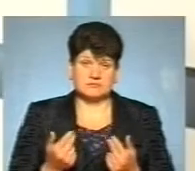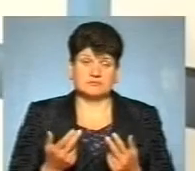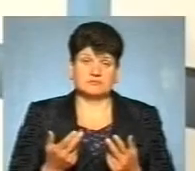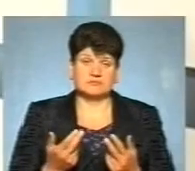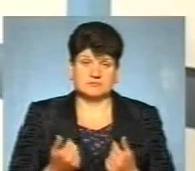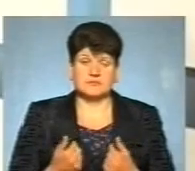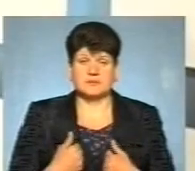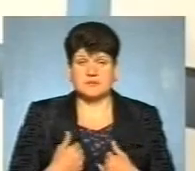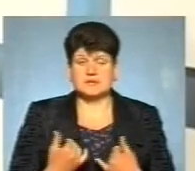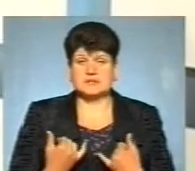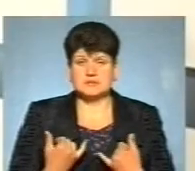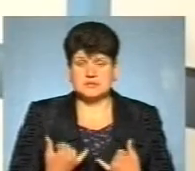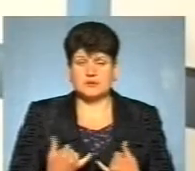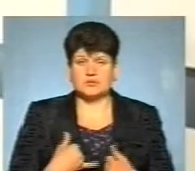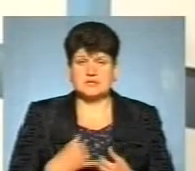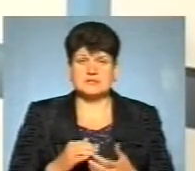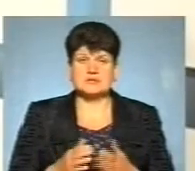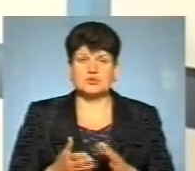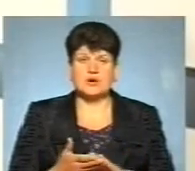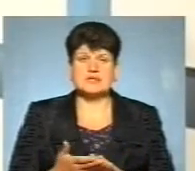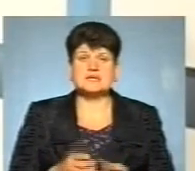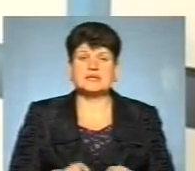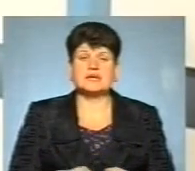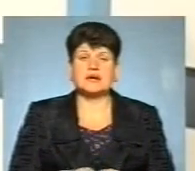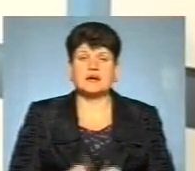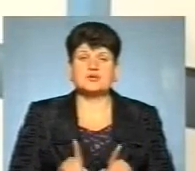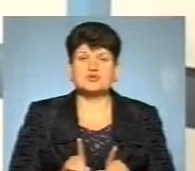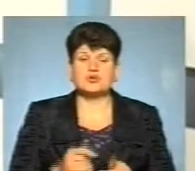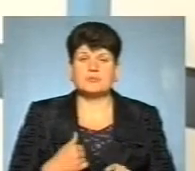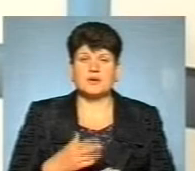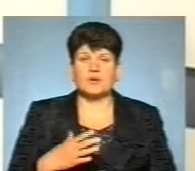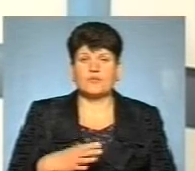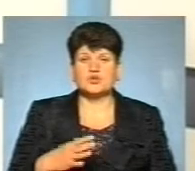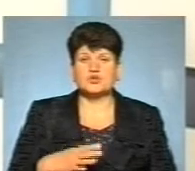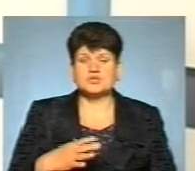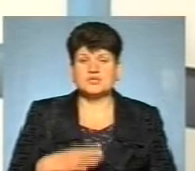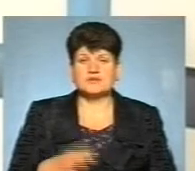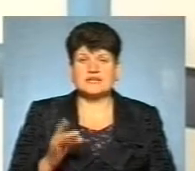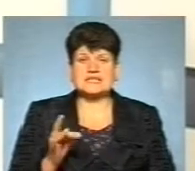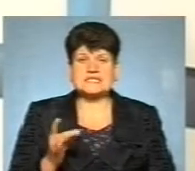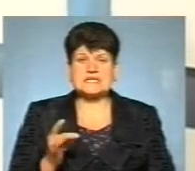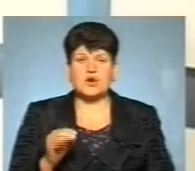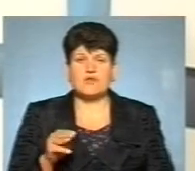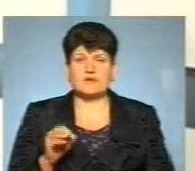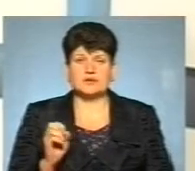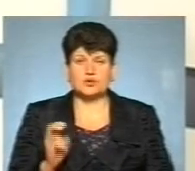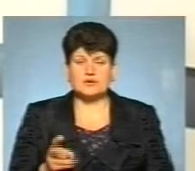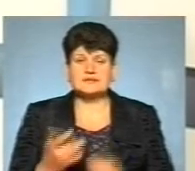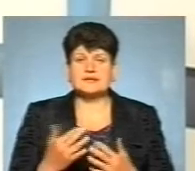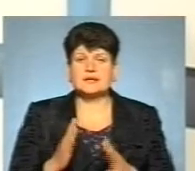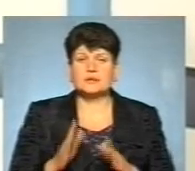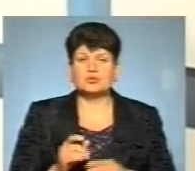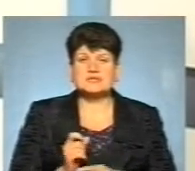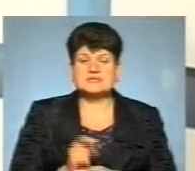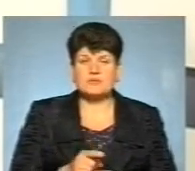зараз, у нас ситуація така, що ми в очікуванні сироваток. Скільки буде